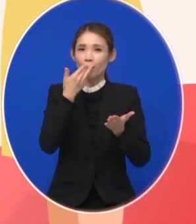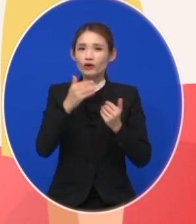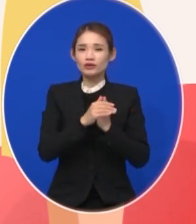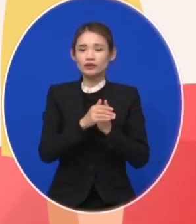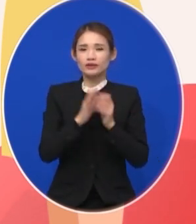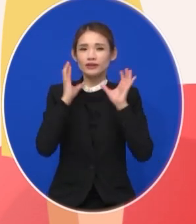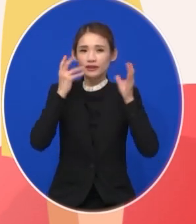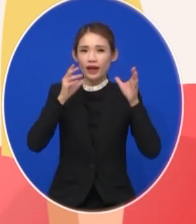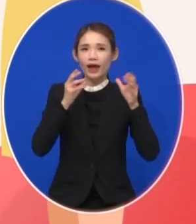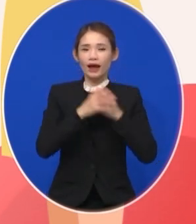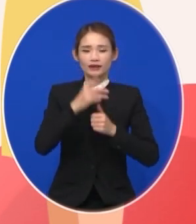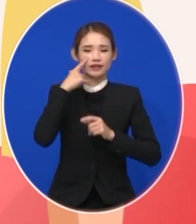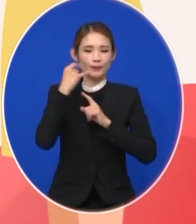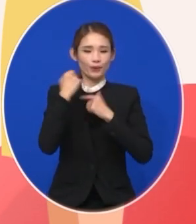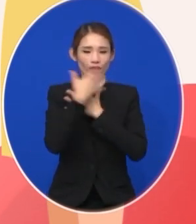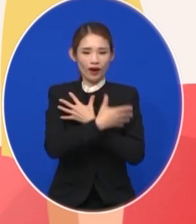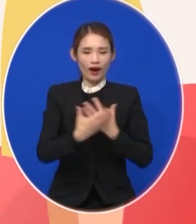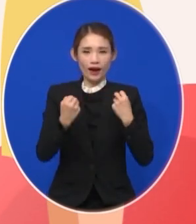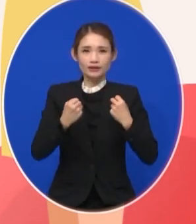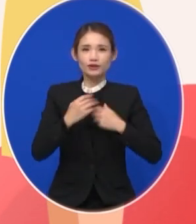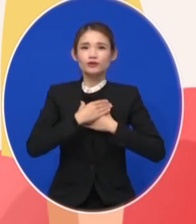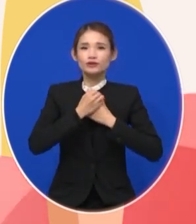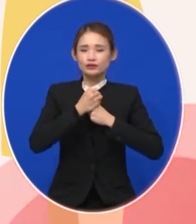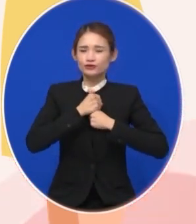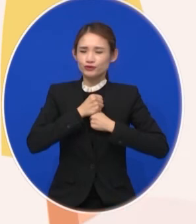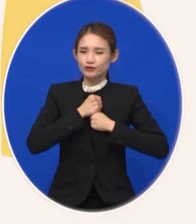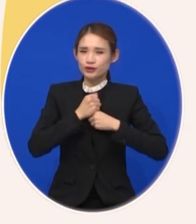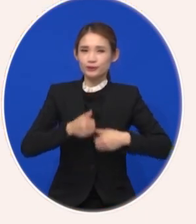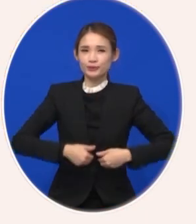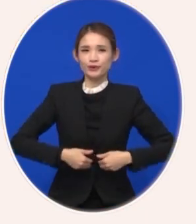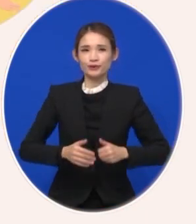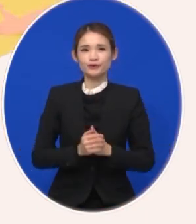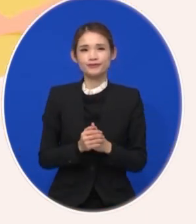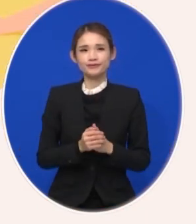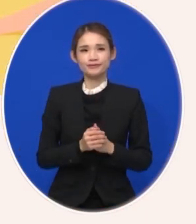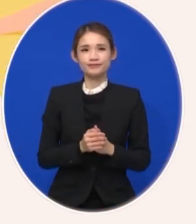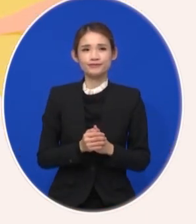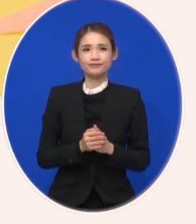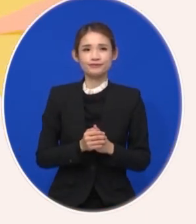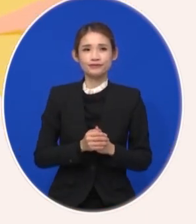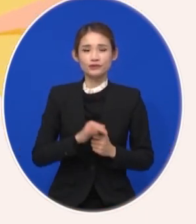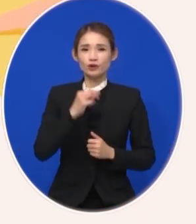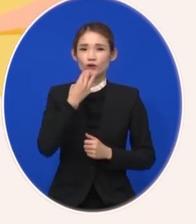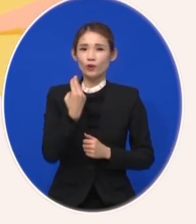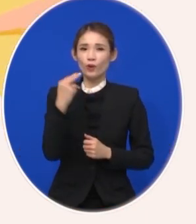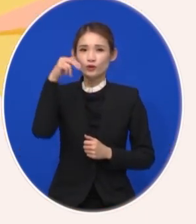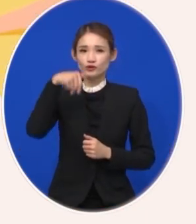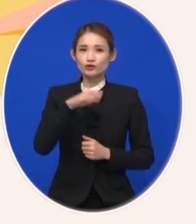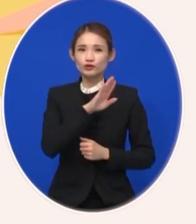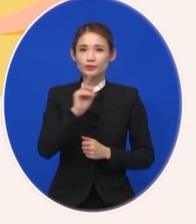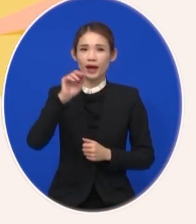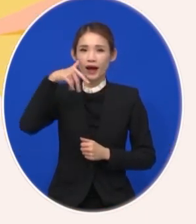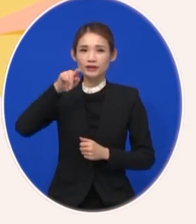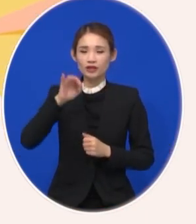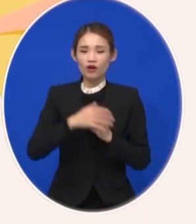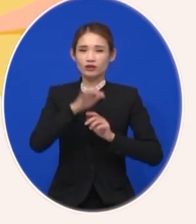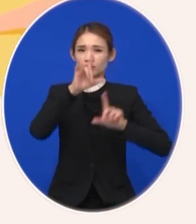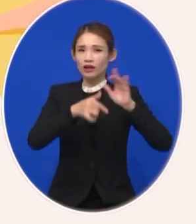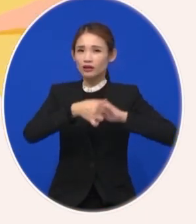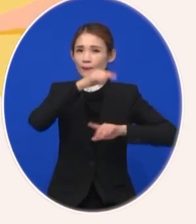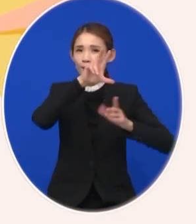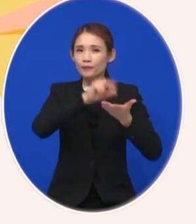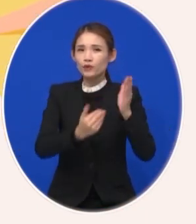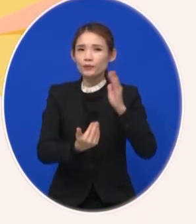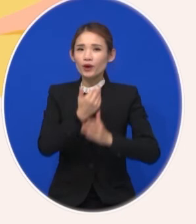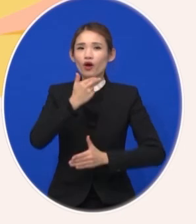태아와 산모의 안전을 위해 신중한 주의가 필요합니다. 로슈바정은 기형 발생률을